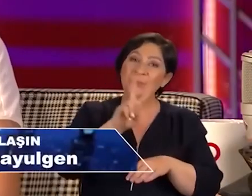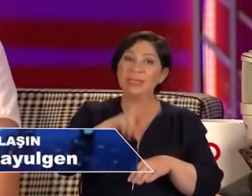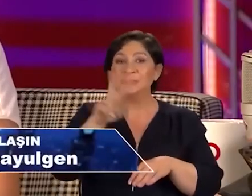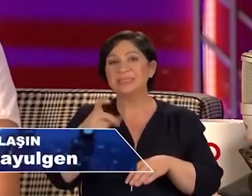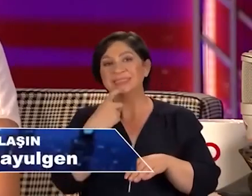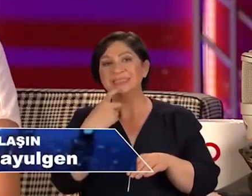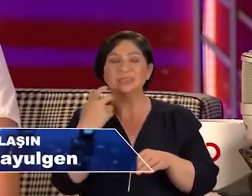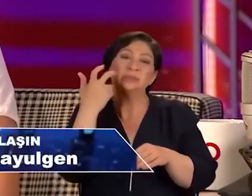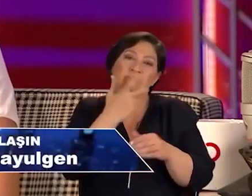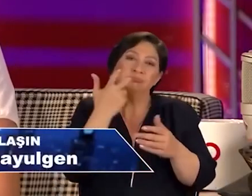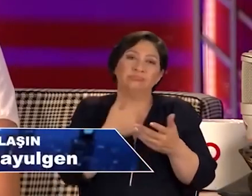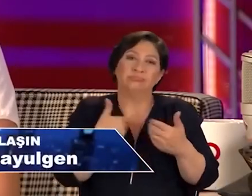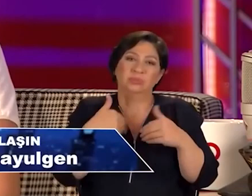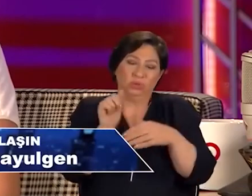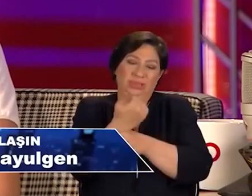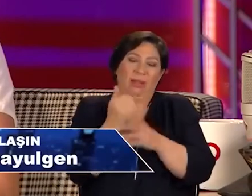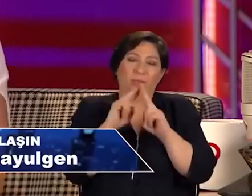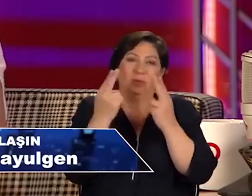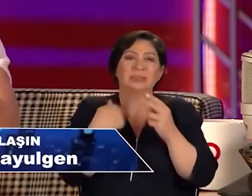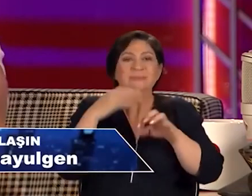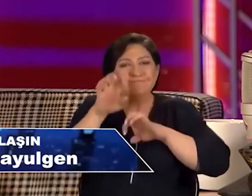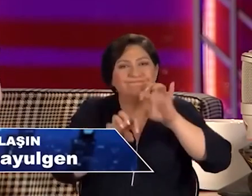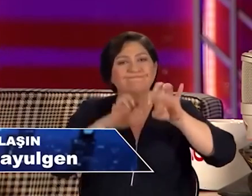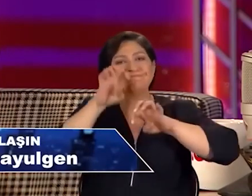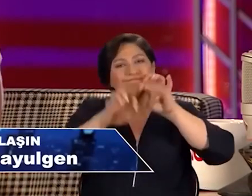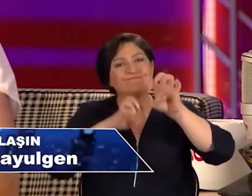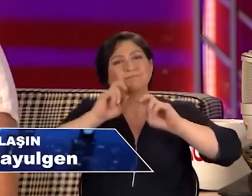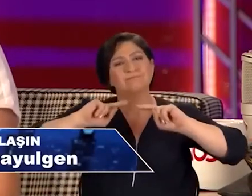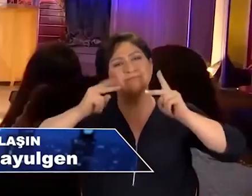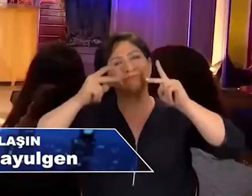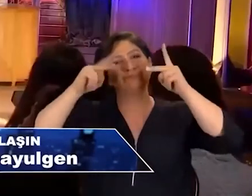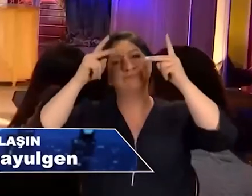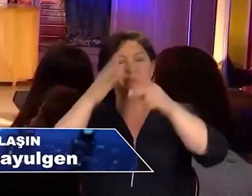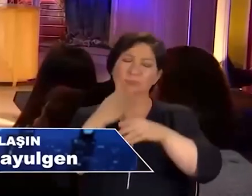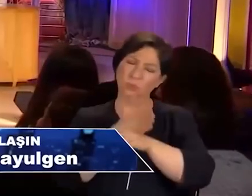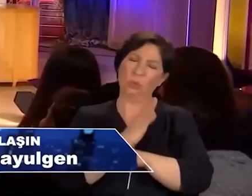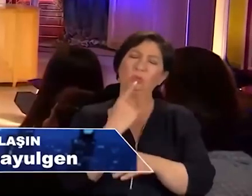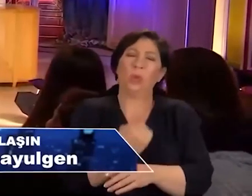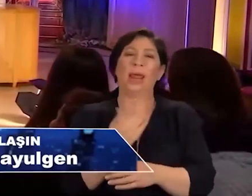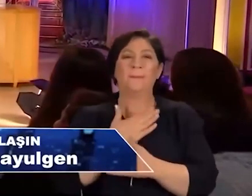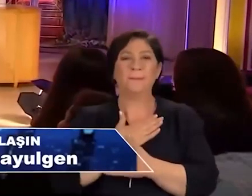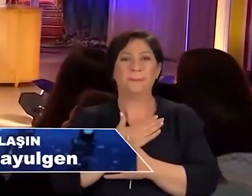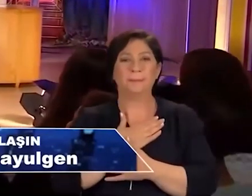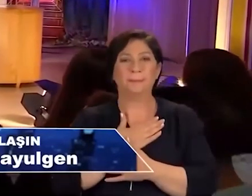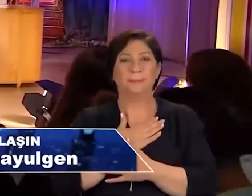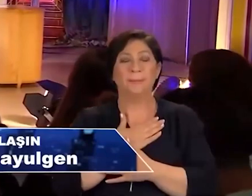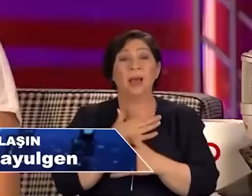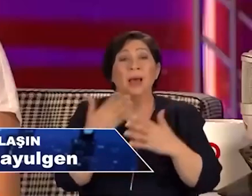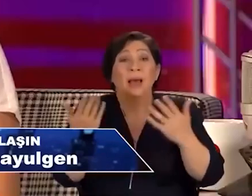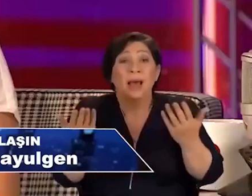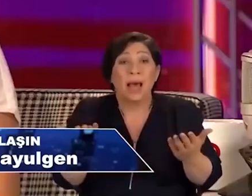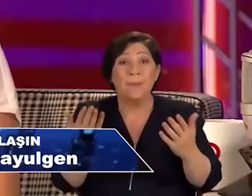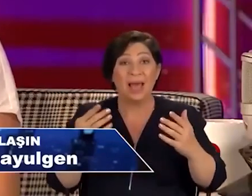bu camiadayım. Gerçekten tırnaklarımla kazıyarak bir yere geldim desem hani abartmamış olurum.